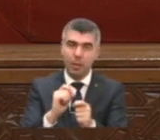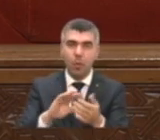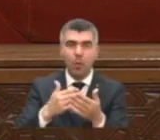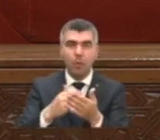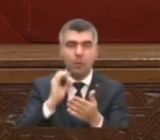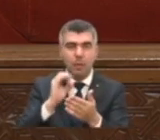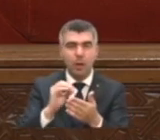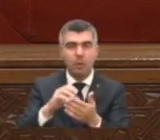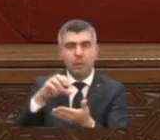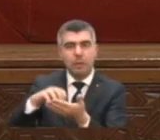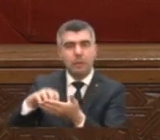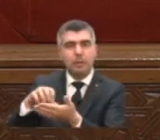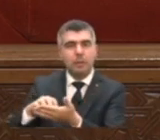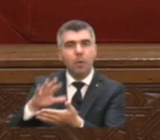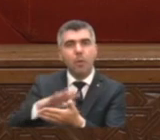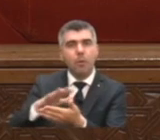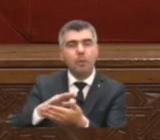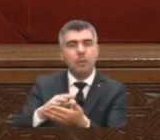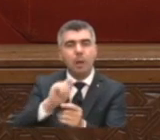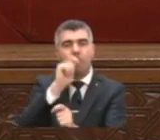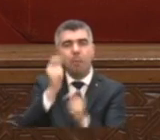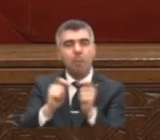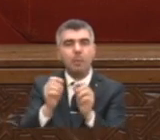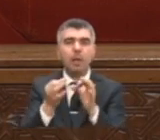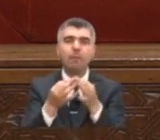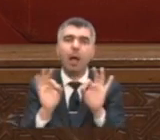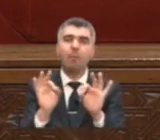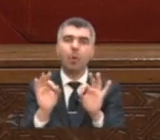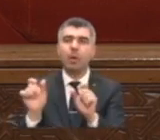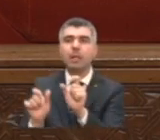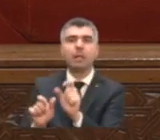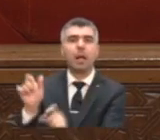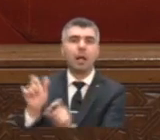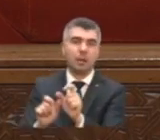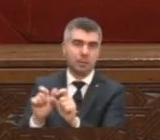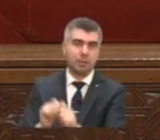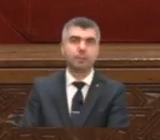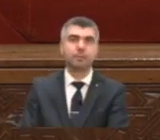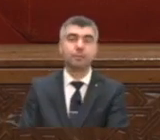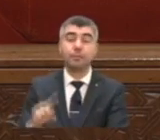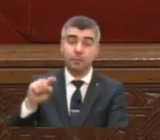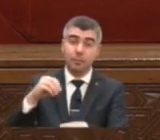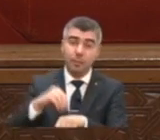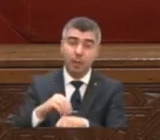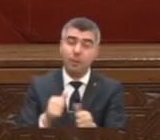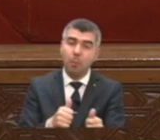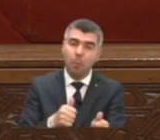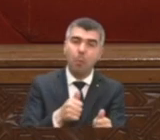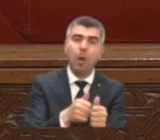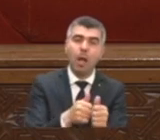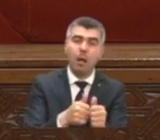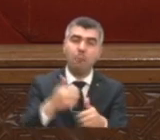الطوبوغرافيين والمكاتب الدراسات باش يتعطوا التصاميم بالمجان للمواطنين، وكذلك المواكبه في ورش